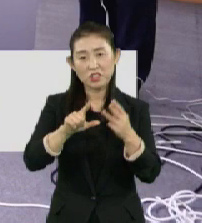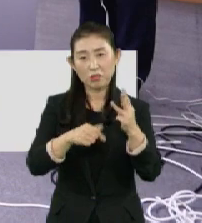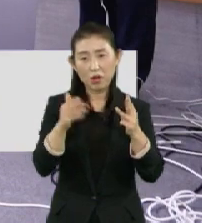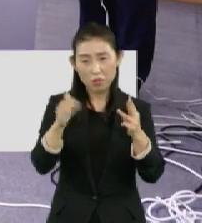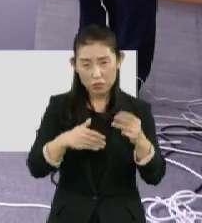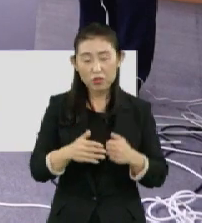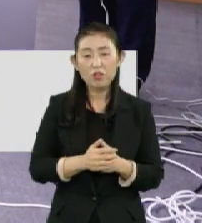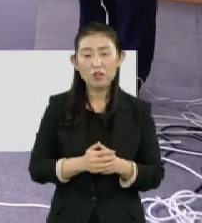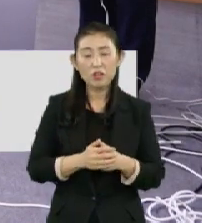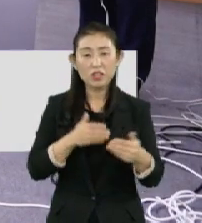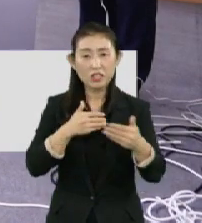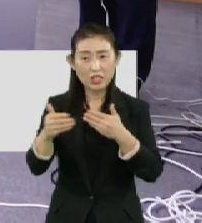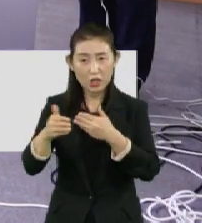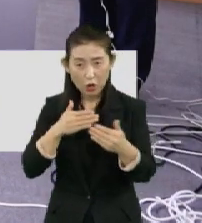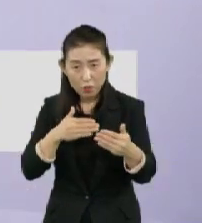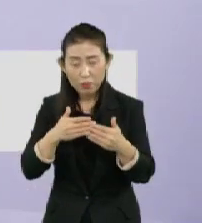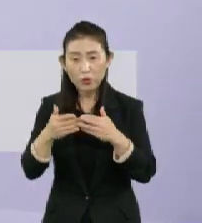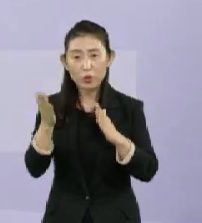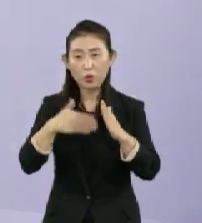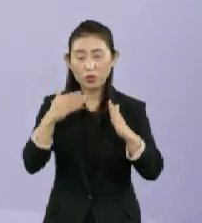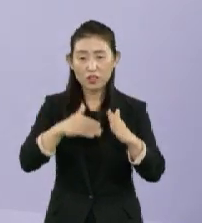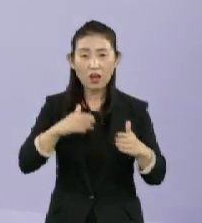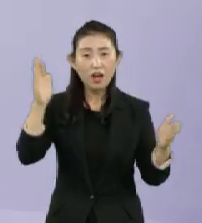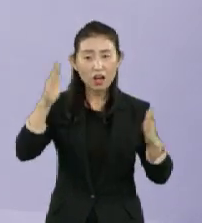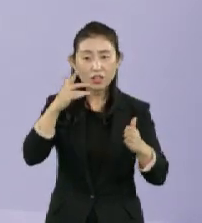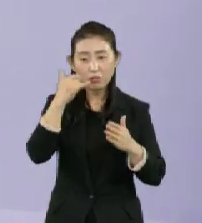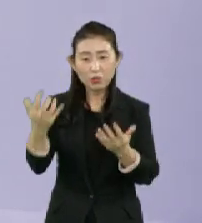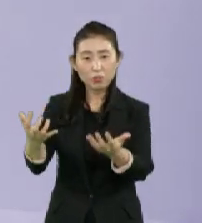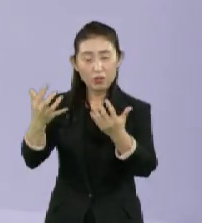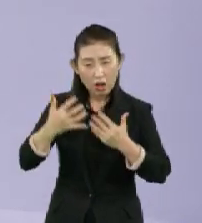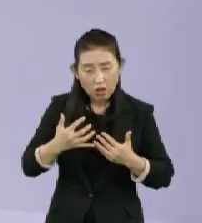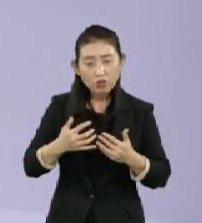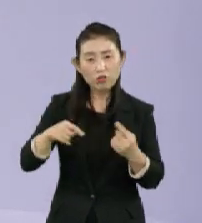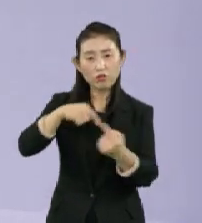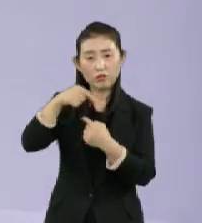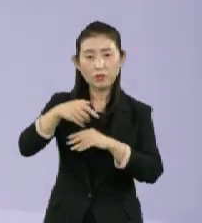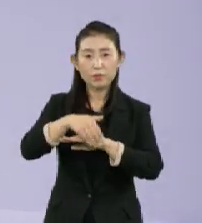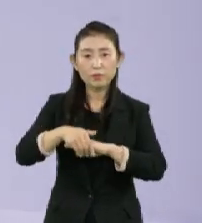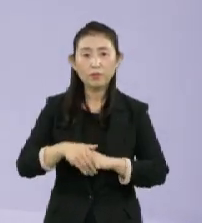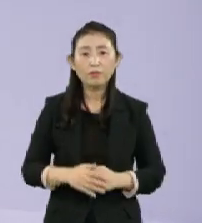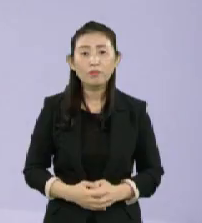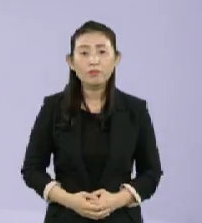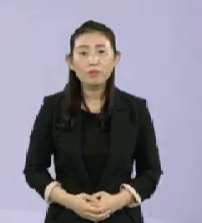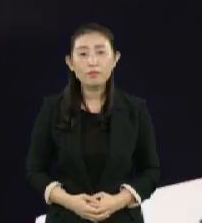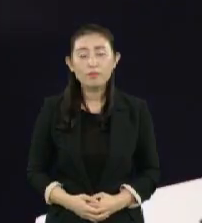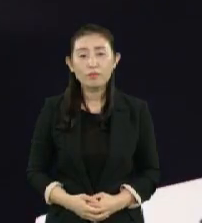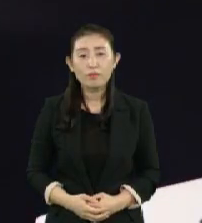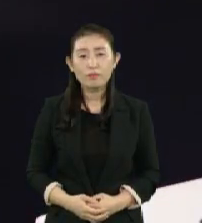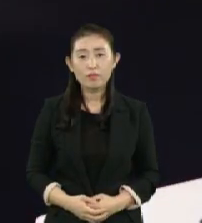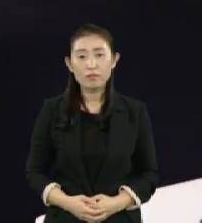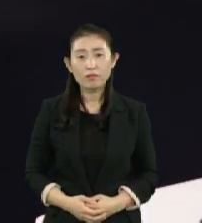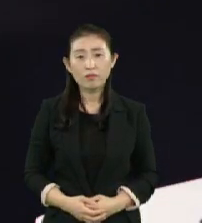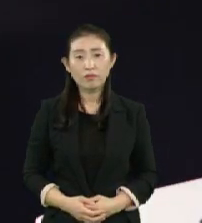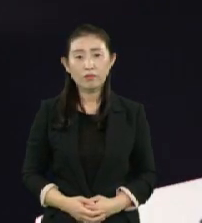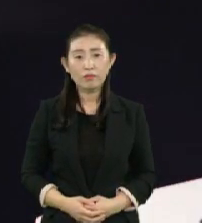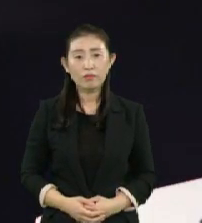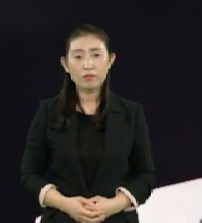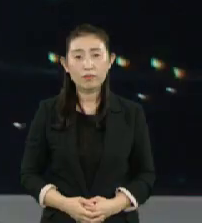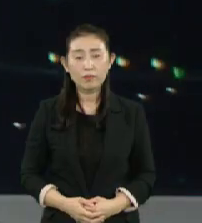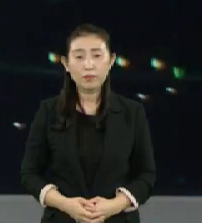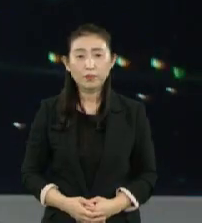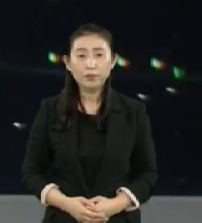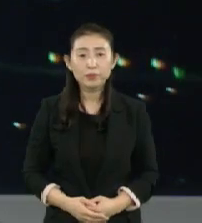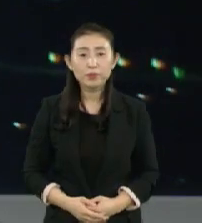3월부터 안전체험교육원을 학생과 학부모를 대상으로 본격 운영에 들어갈 예정이라고 밝혔습니다.